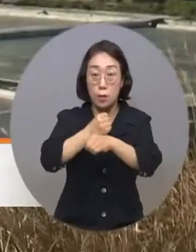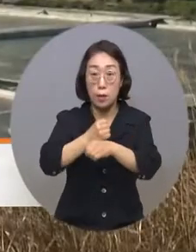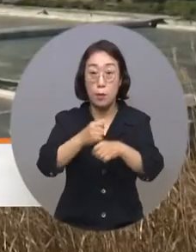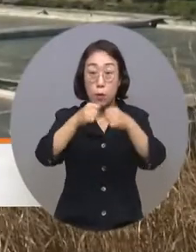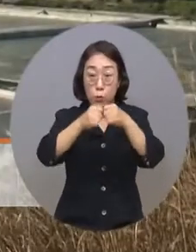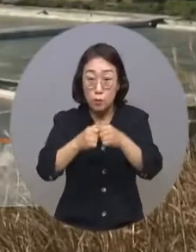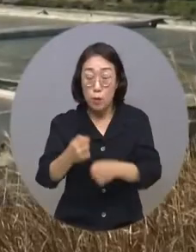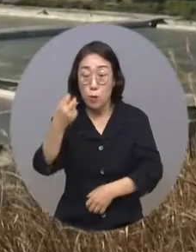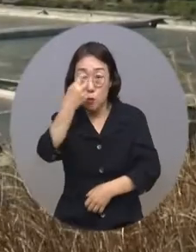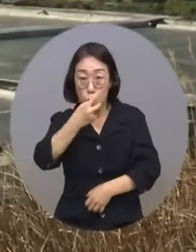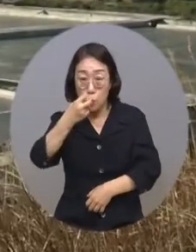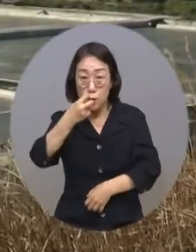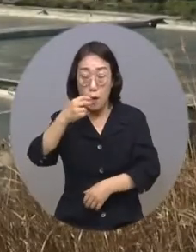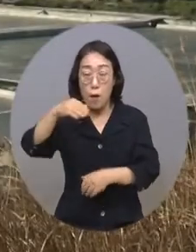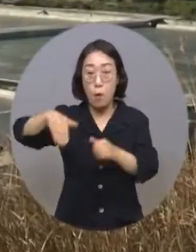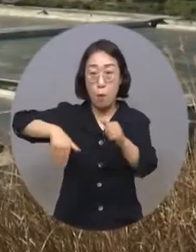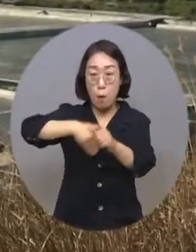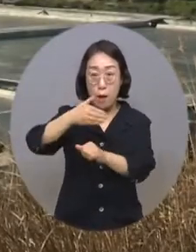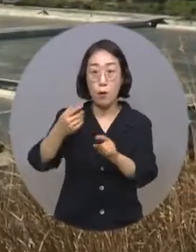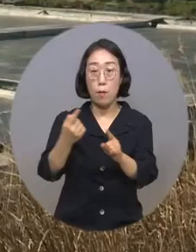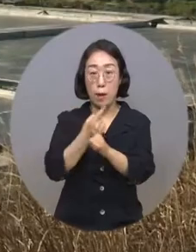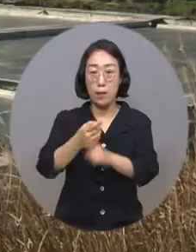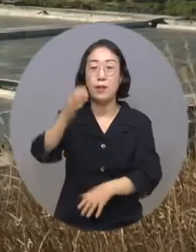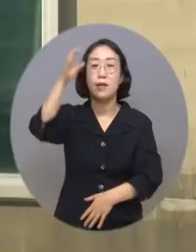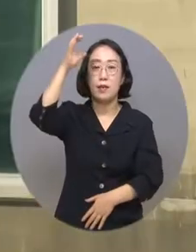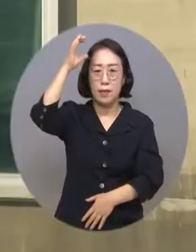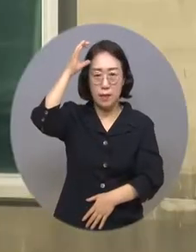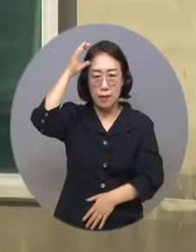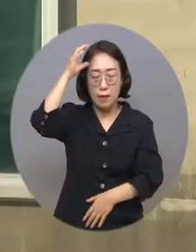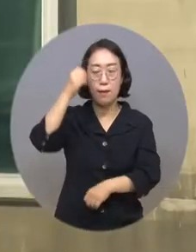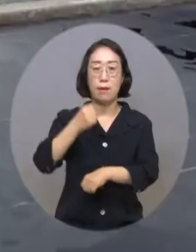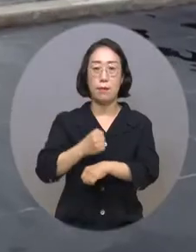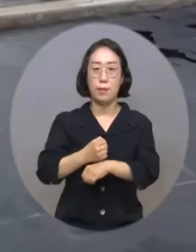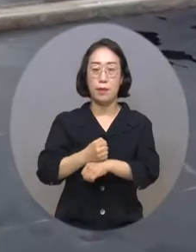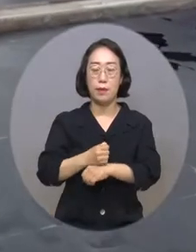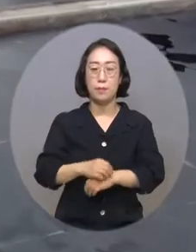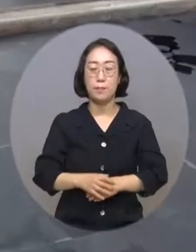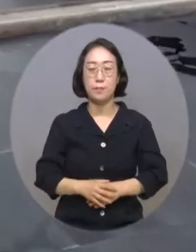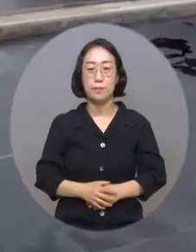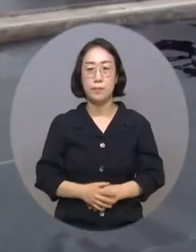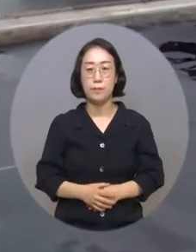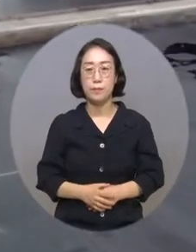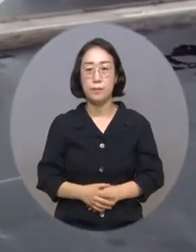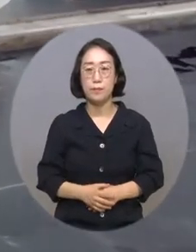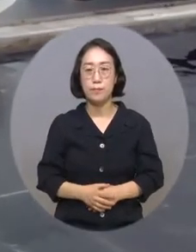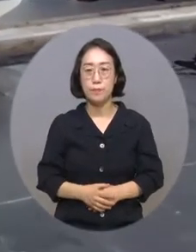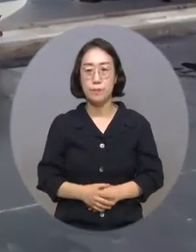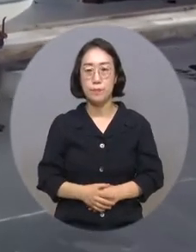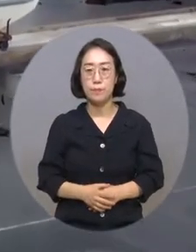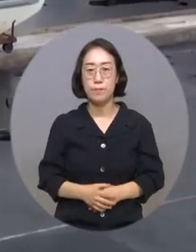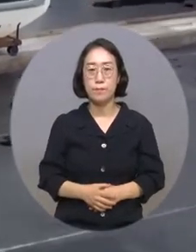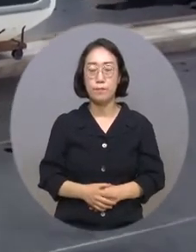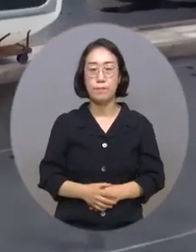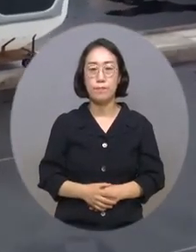로 건전한 노동 환경이 개선될 지 기대되고 있습니다 복지 tv 뉴스 은경 합니다